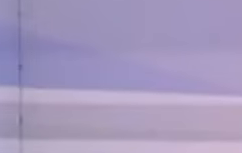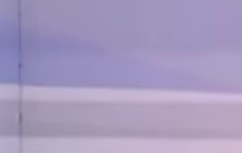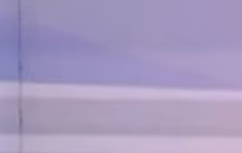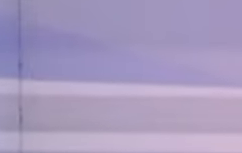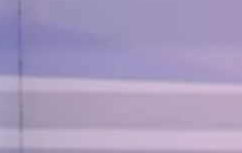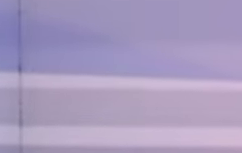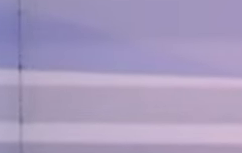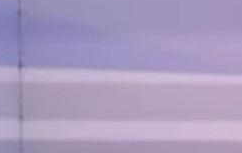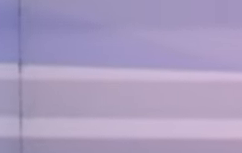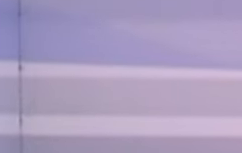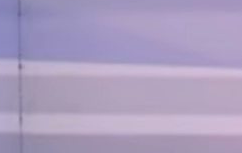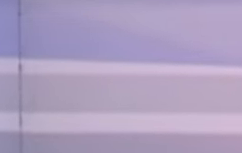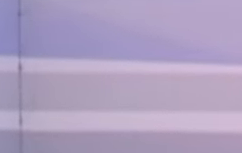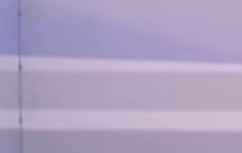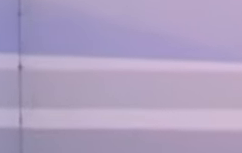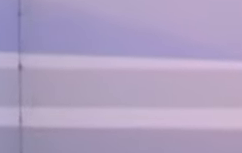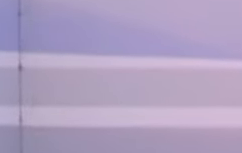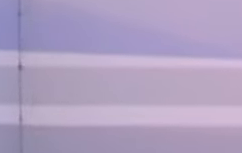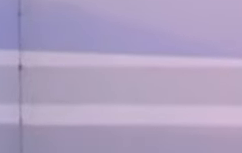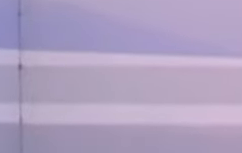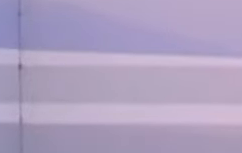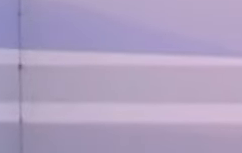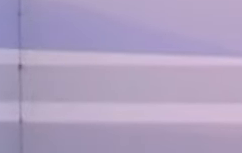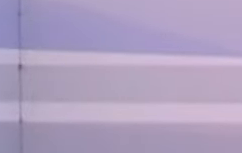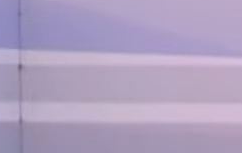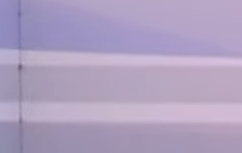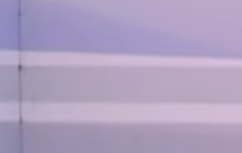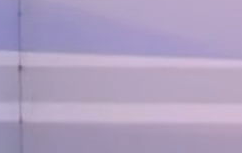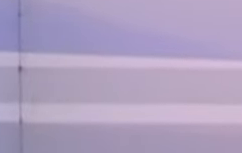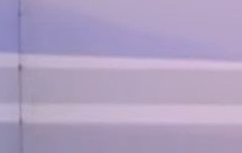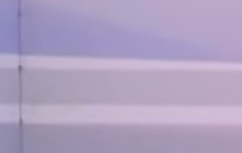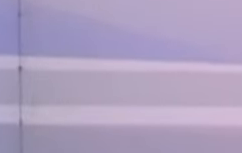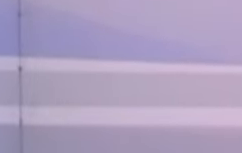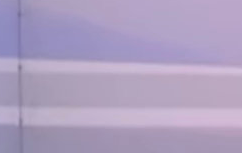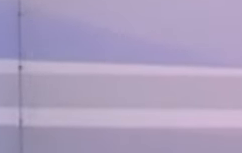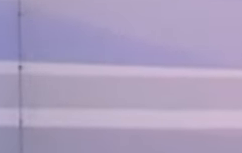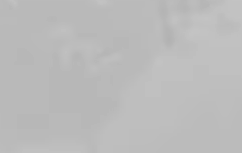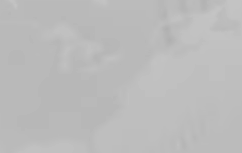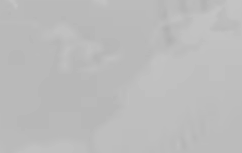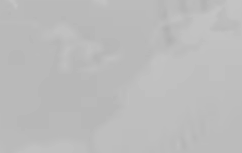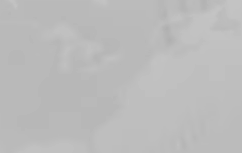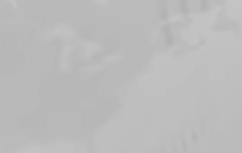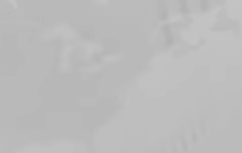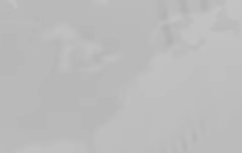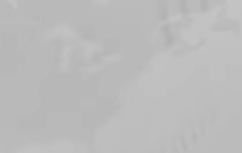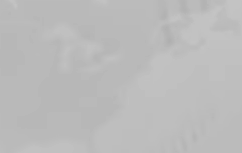samahan nyo kami sa GMA Pinoy TV at www.gmanews.tv.